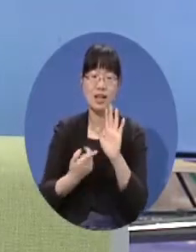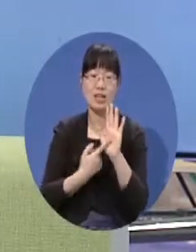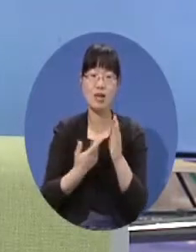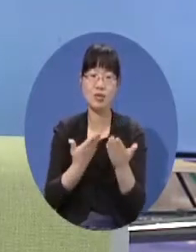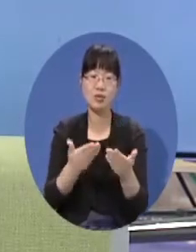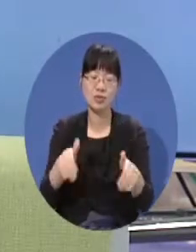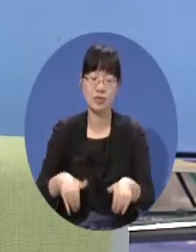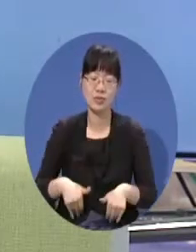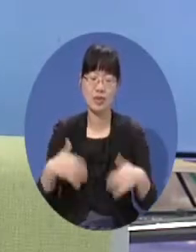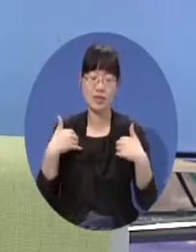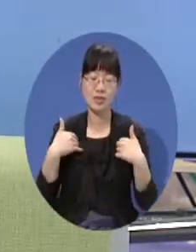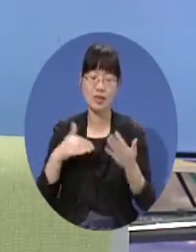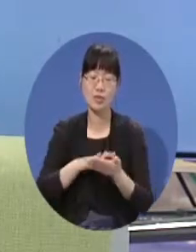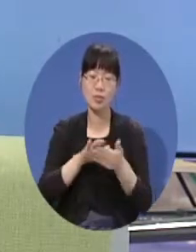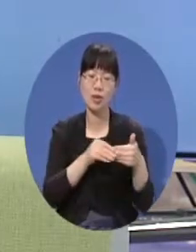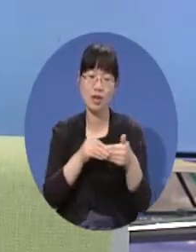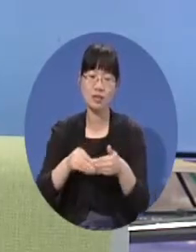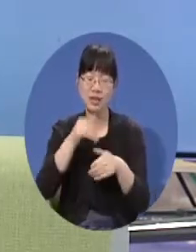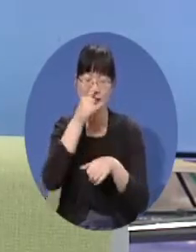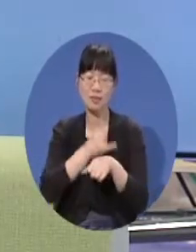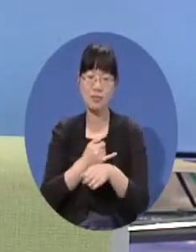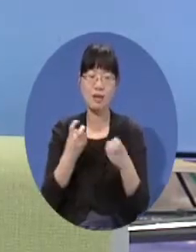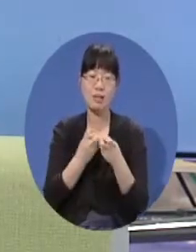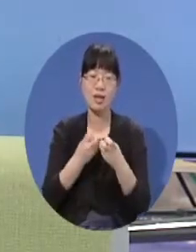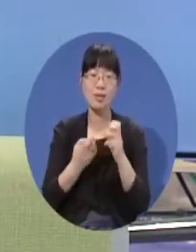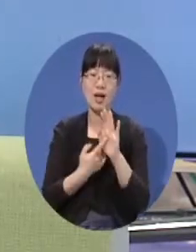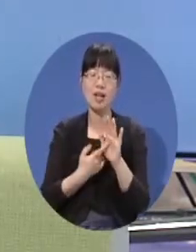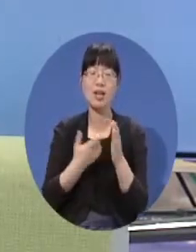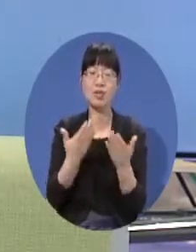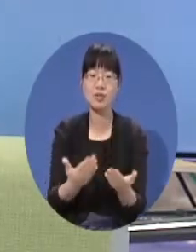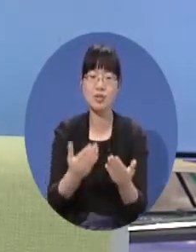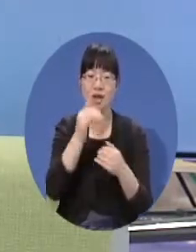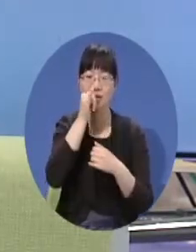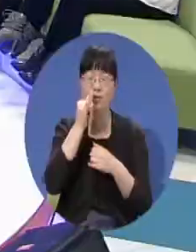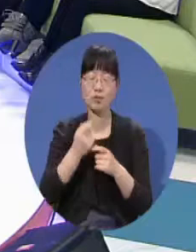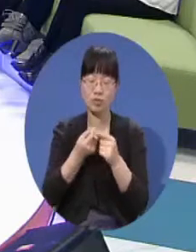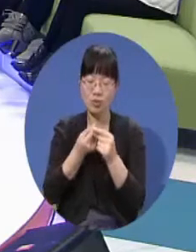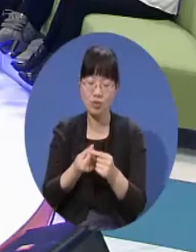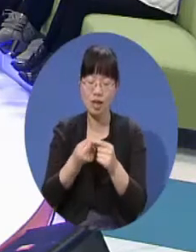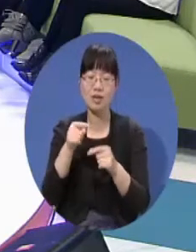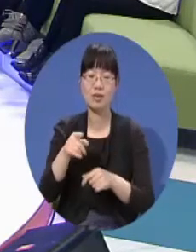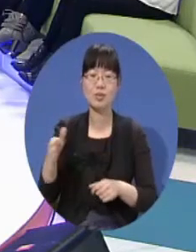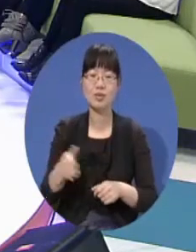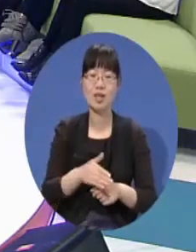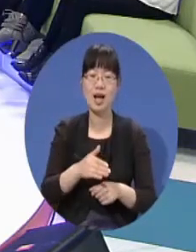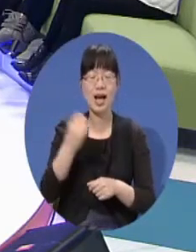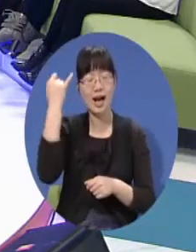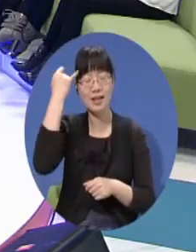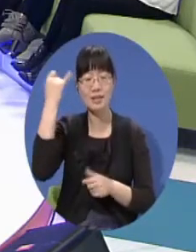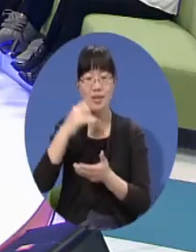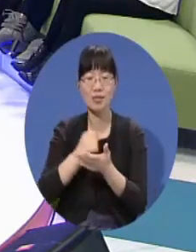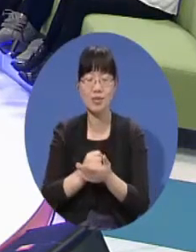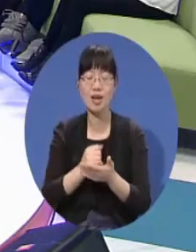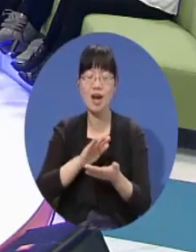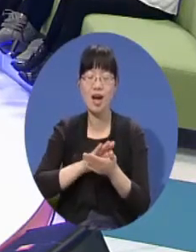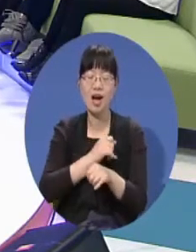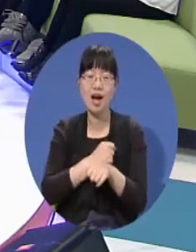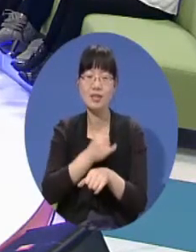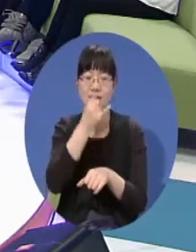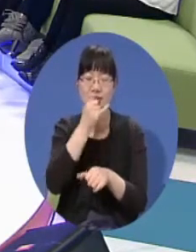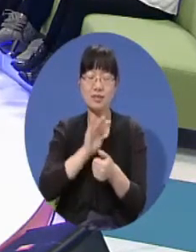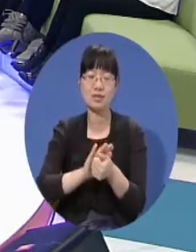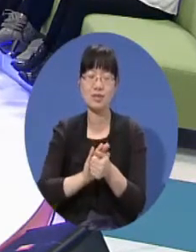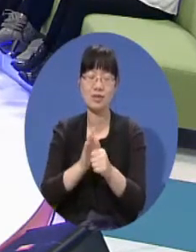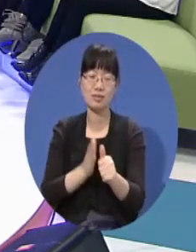되고 재미나게 놀이를 이끌 수 있는 방법을 알려주셔야 되고 소소한 것에서 아이가 아이디어를 얻어서 할 수 있는 걸 하셔야 된단